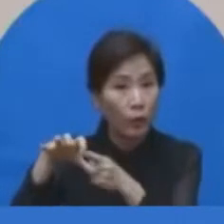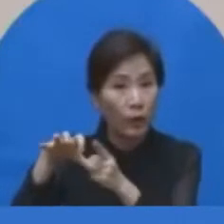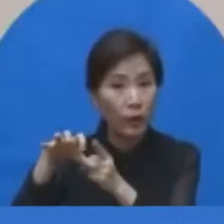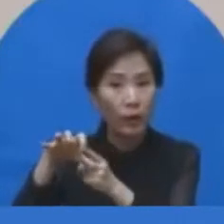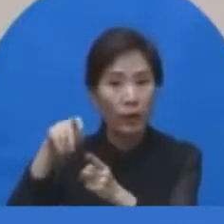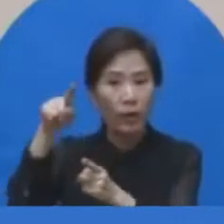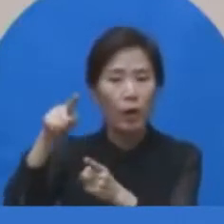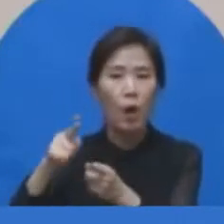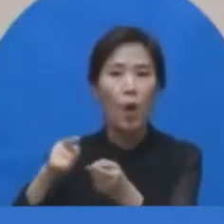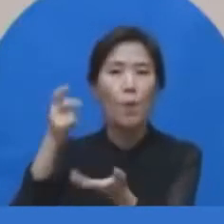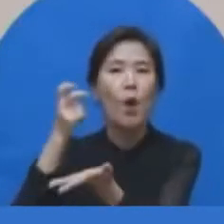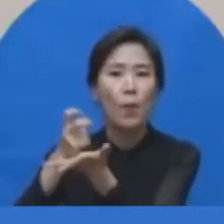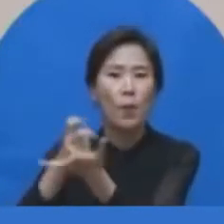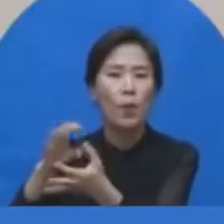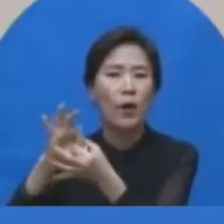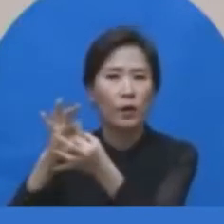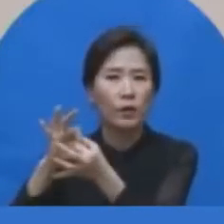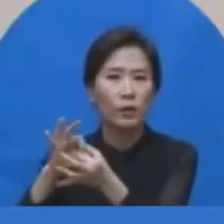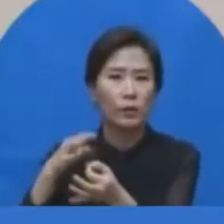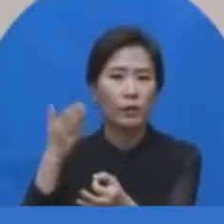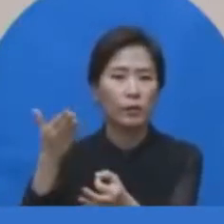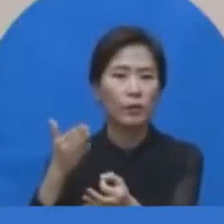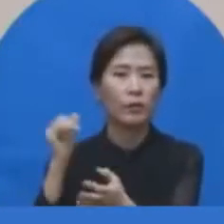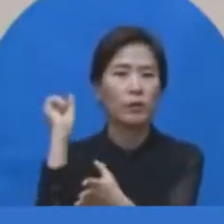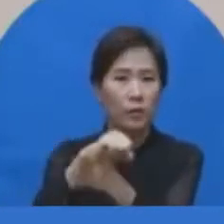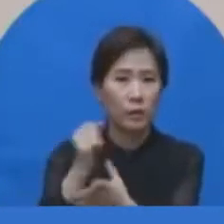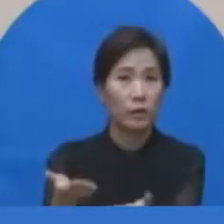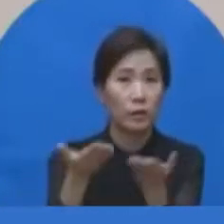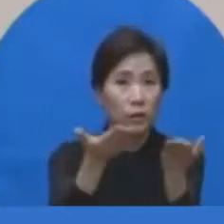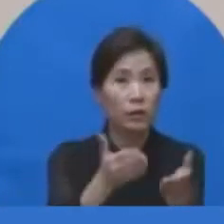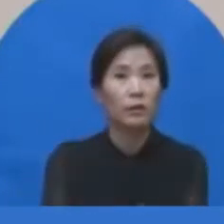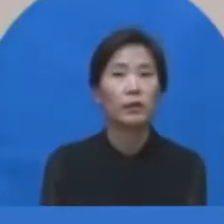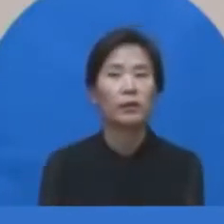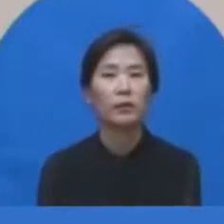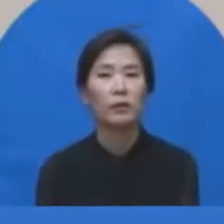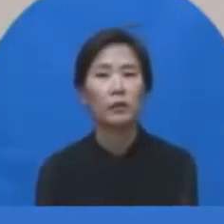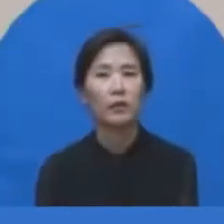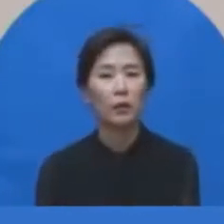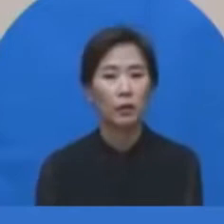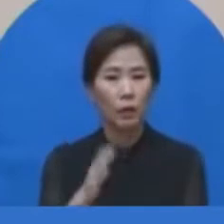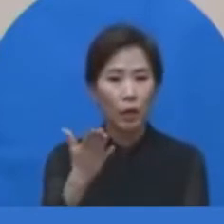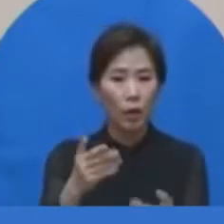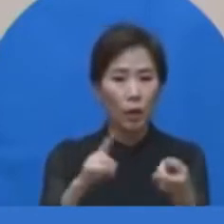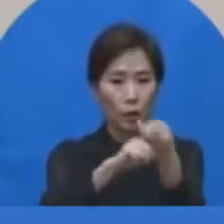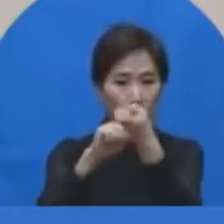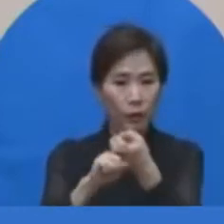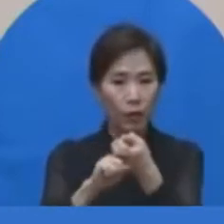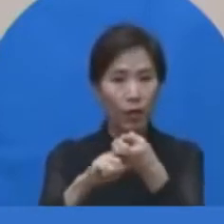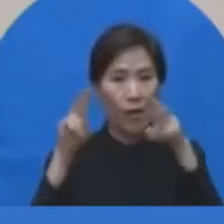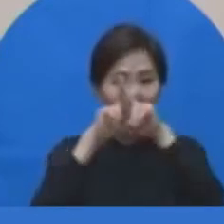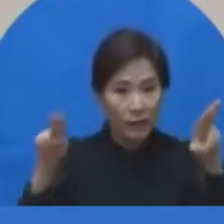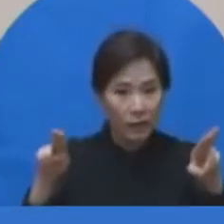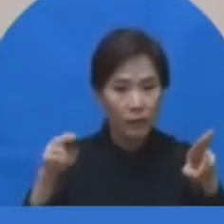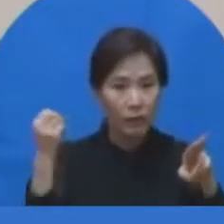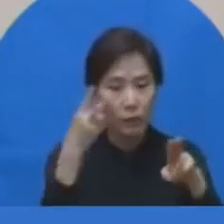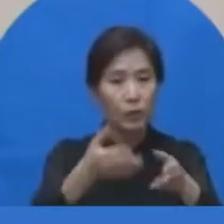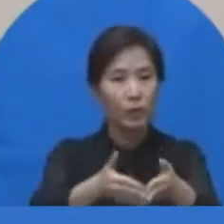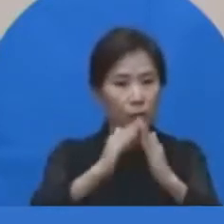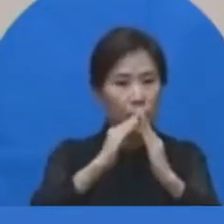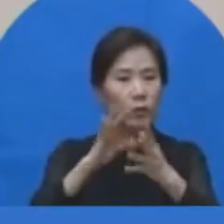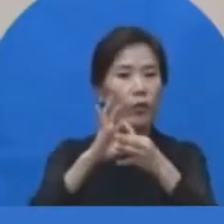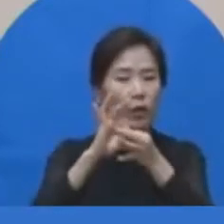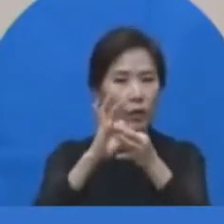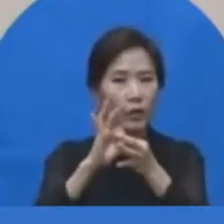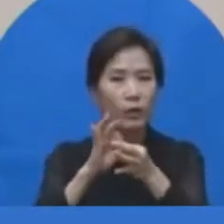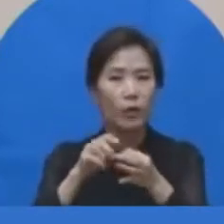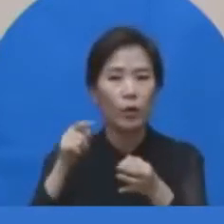또는 노동조합의 그 해산 등에 직접 관여하는 것이 이